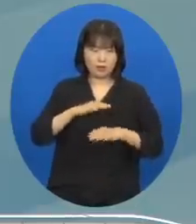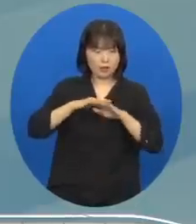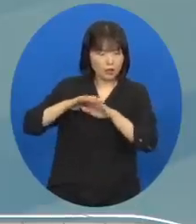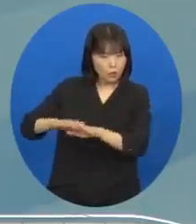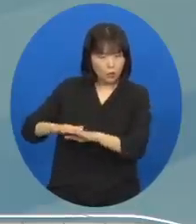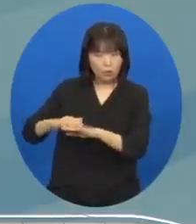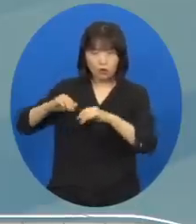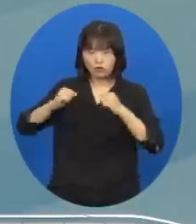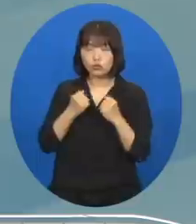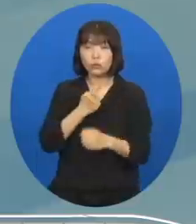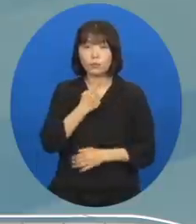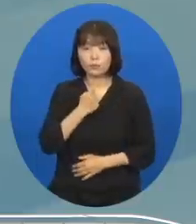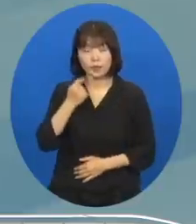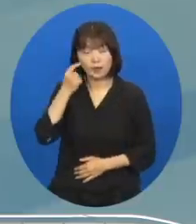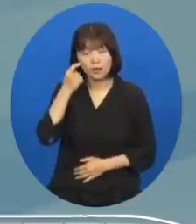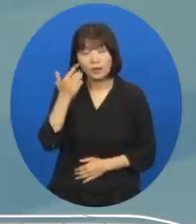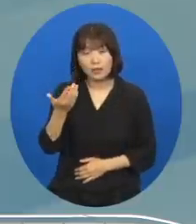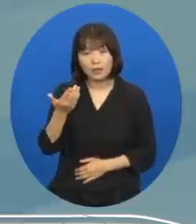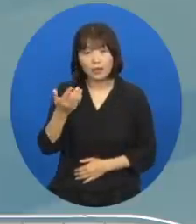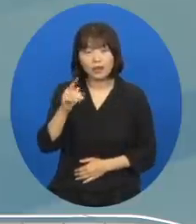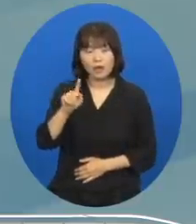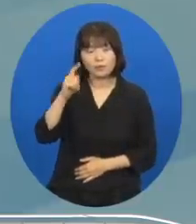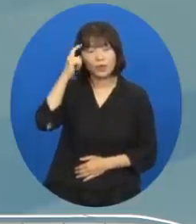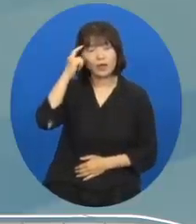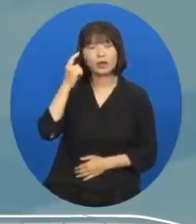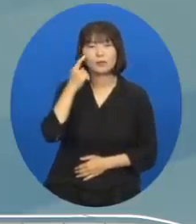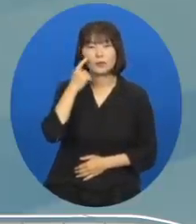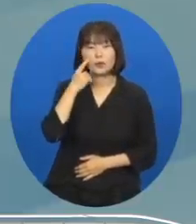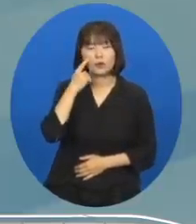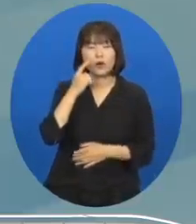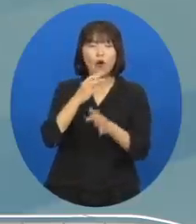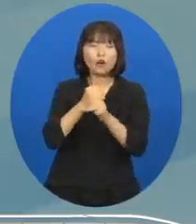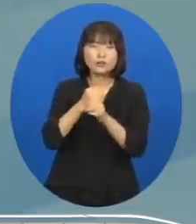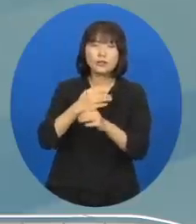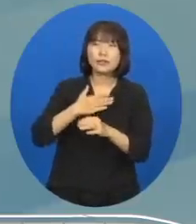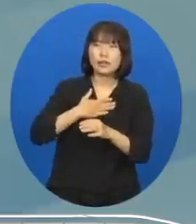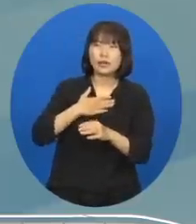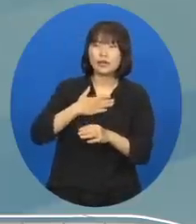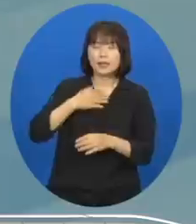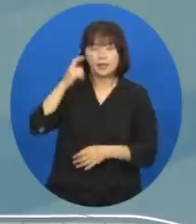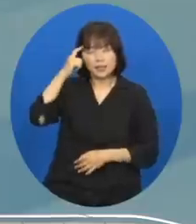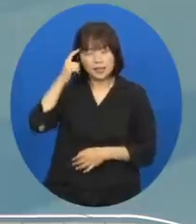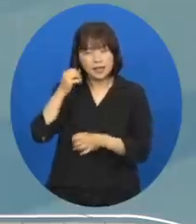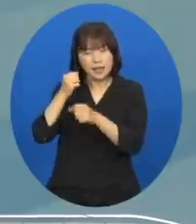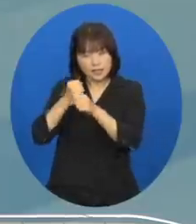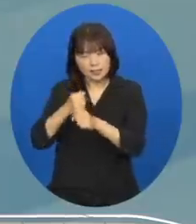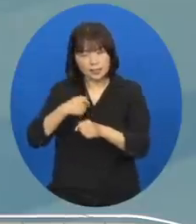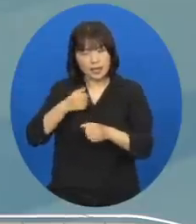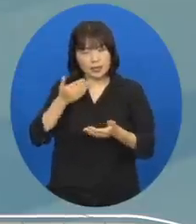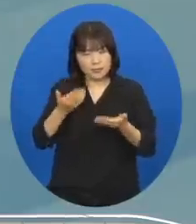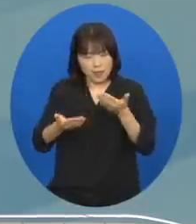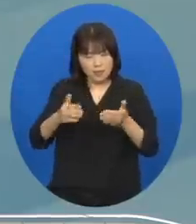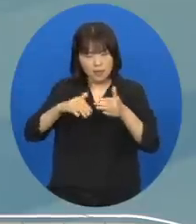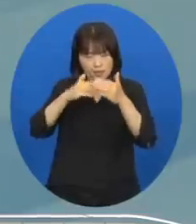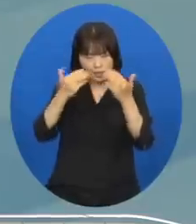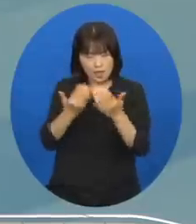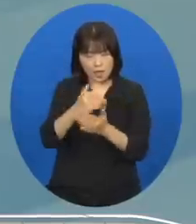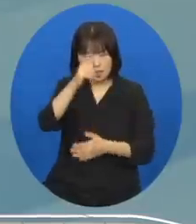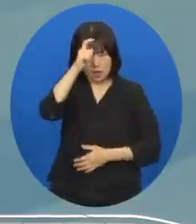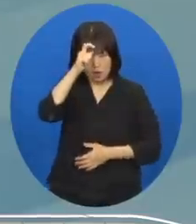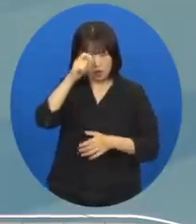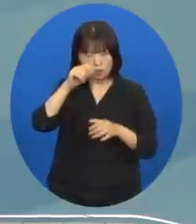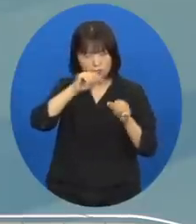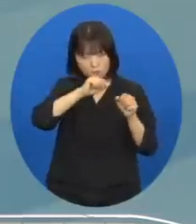있었습니까? 한번 생각해 보세요. 언제 그랬나? 내 생각, 내 의지, 내 판단, 내 고집을